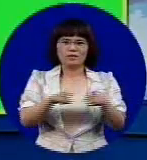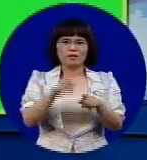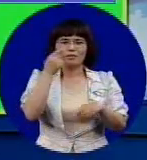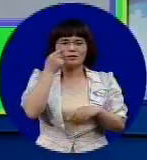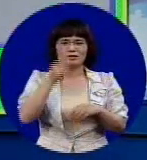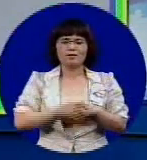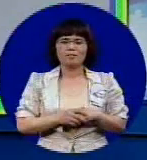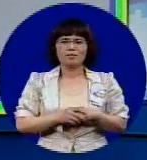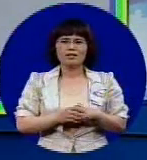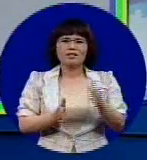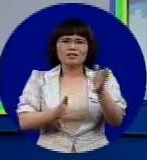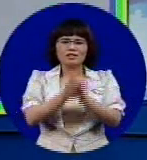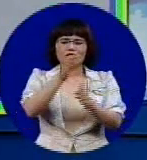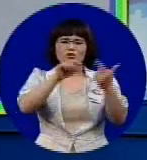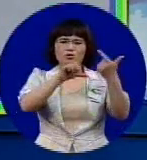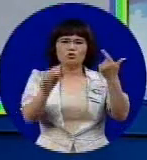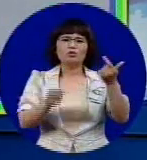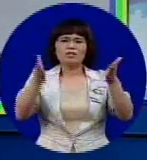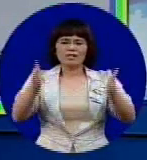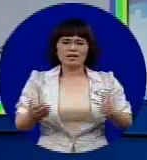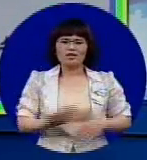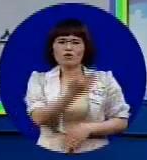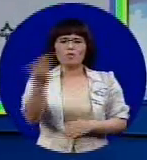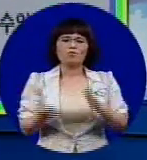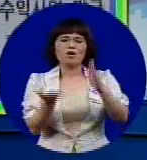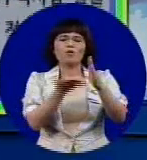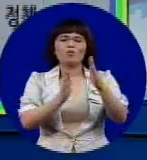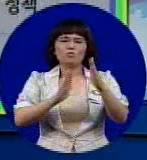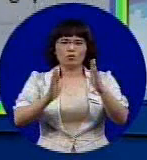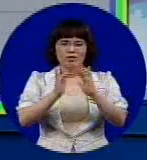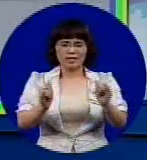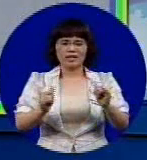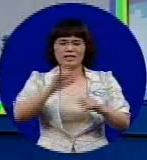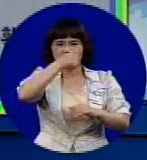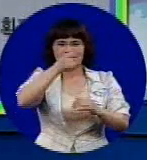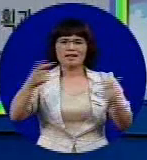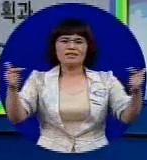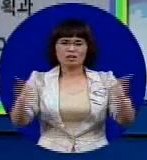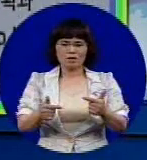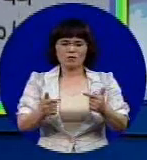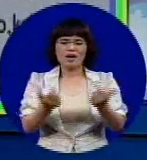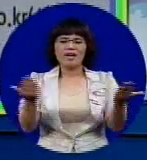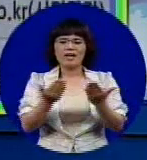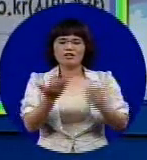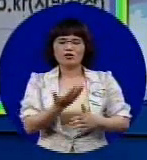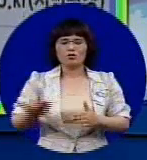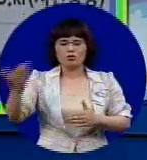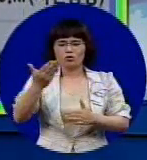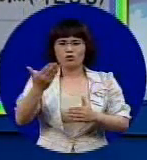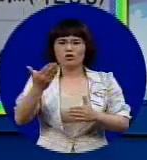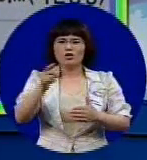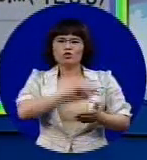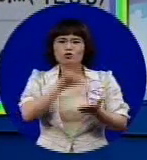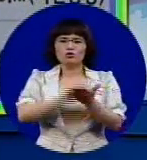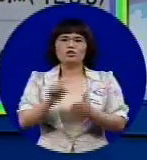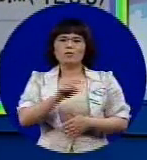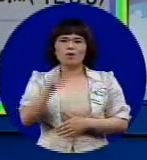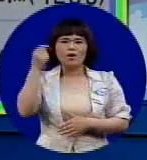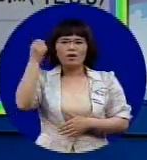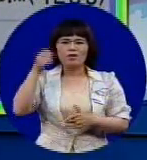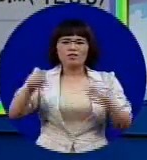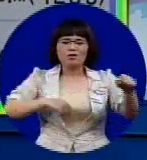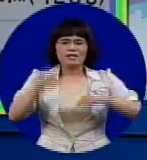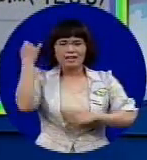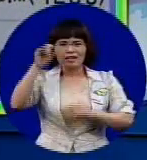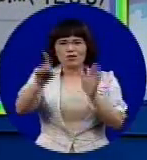똑똑정보 함께 보시죠. 시는 6월 한 달 시민과 공무원을 대상으로 예산 절감과 행정 능률 향상을 주제로